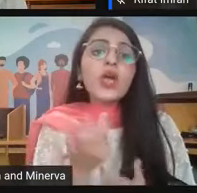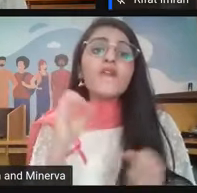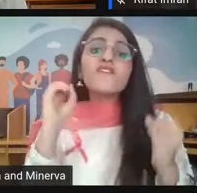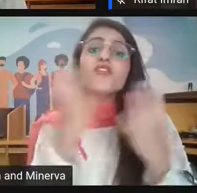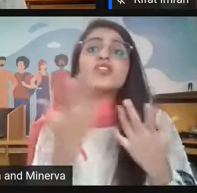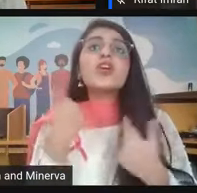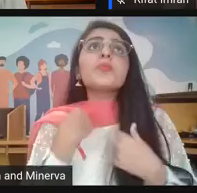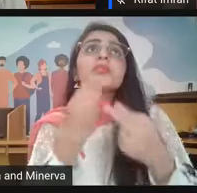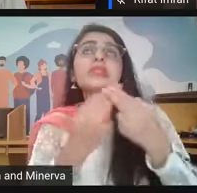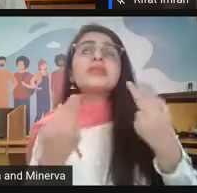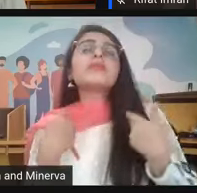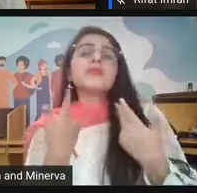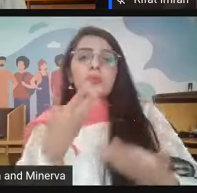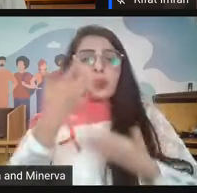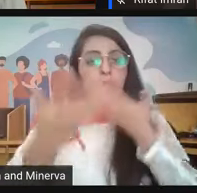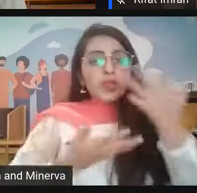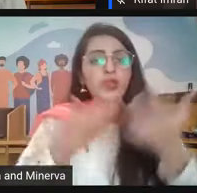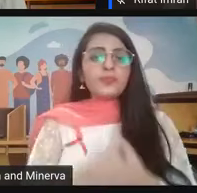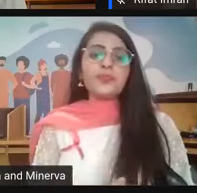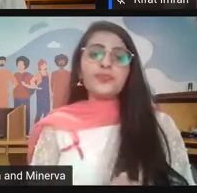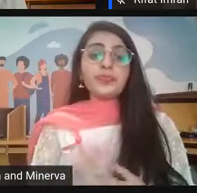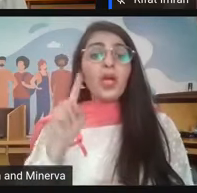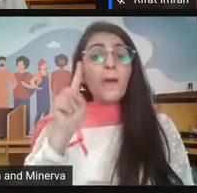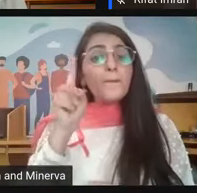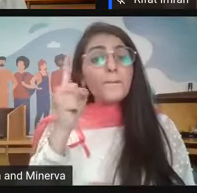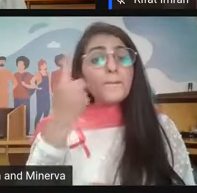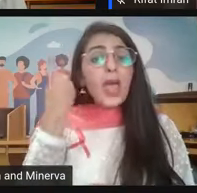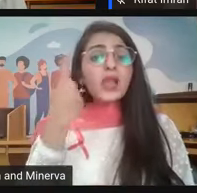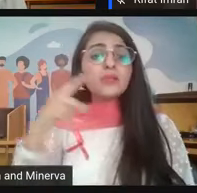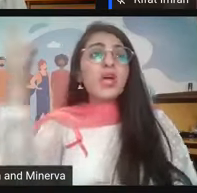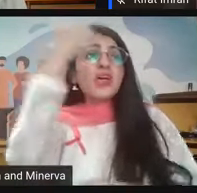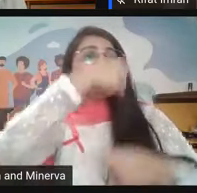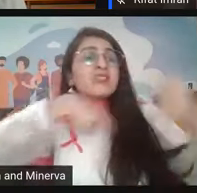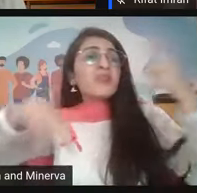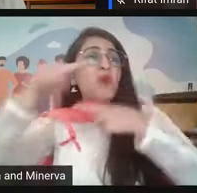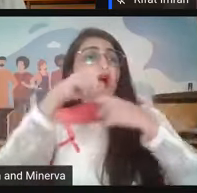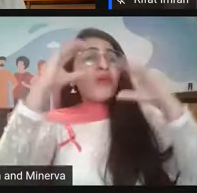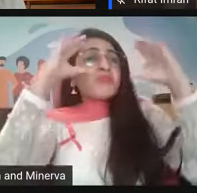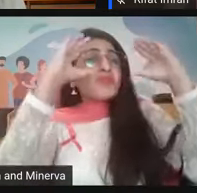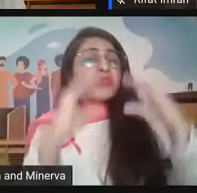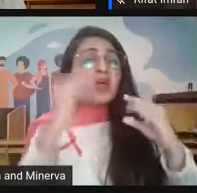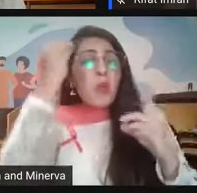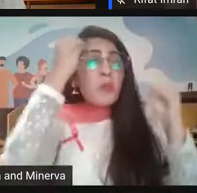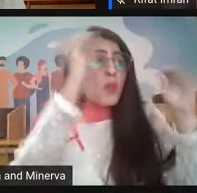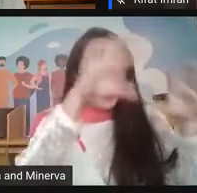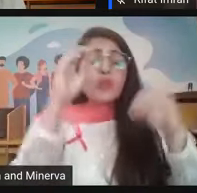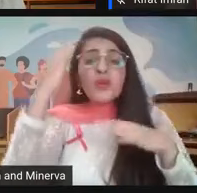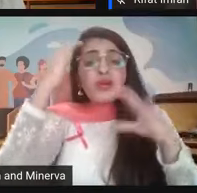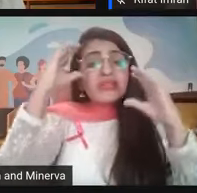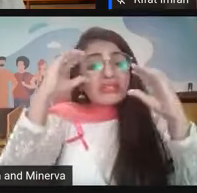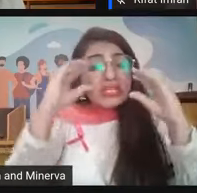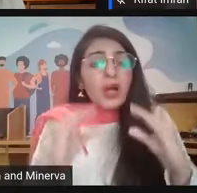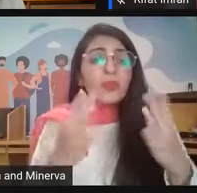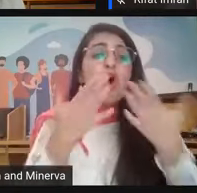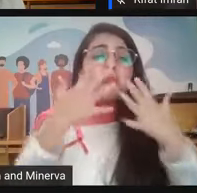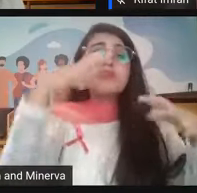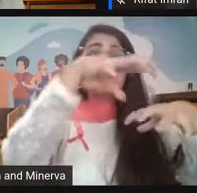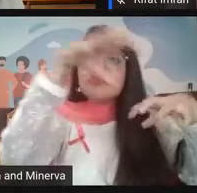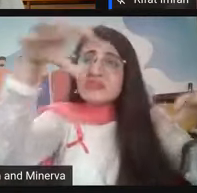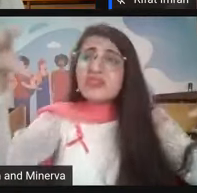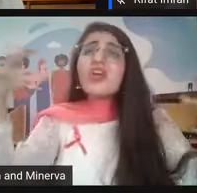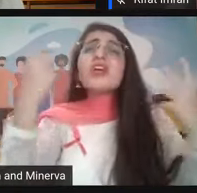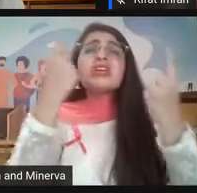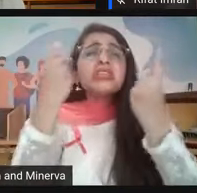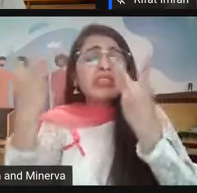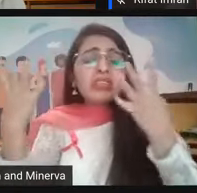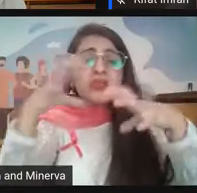hai? Now, first of all, there is very, very, very much lack of awareness in general population, both educated and non-educated,